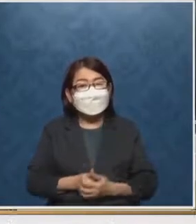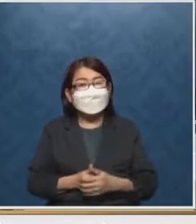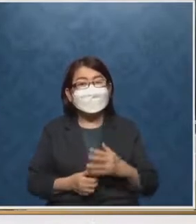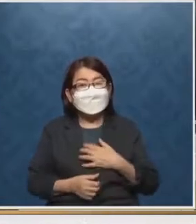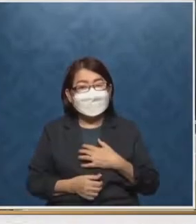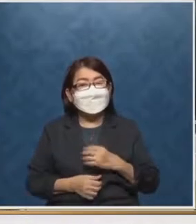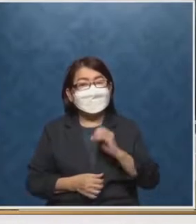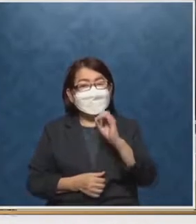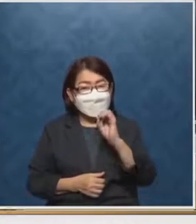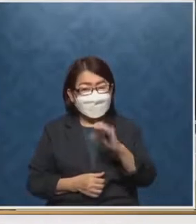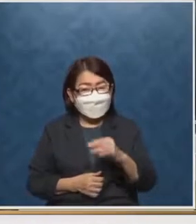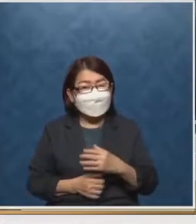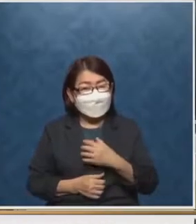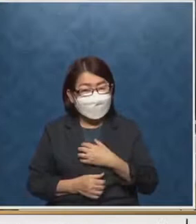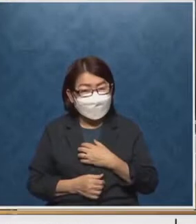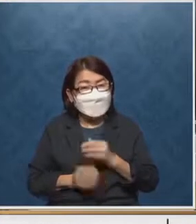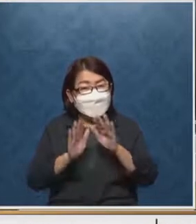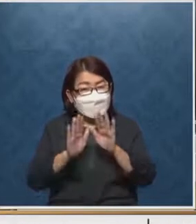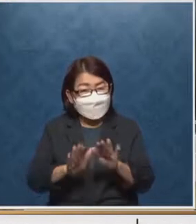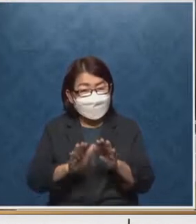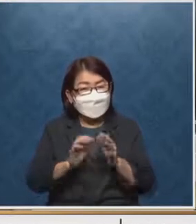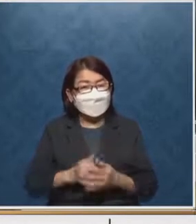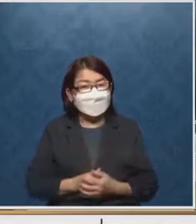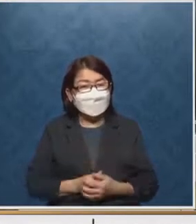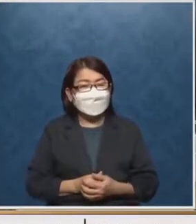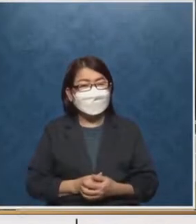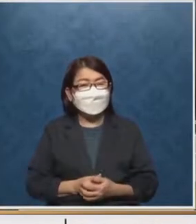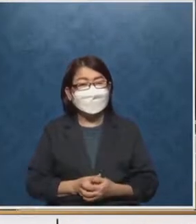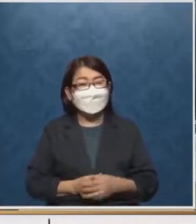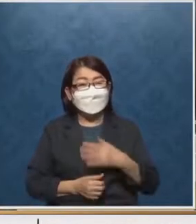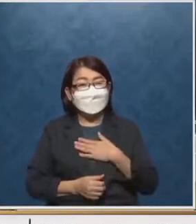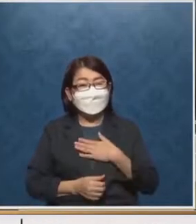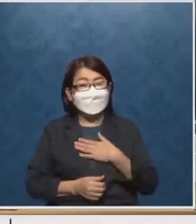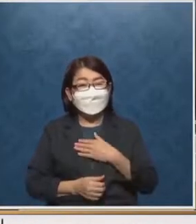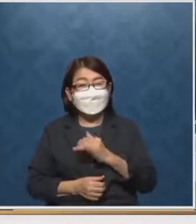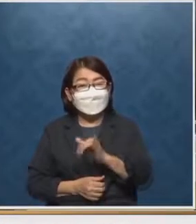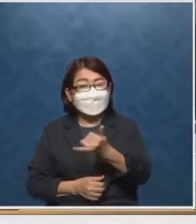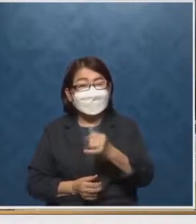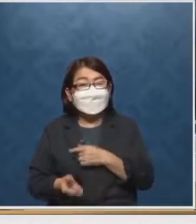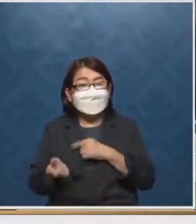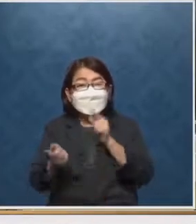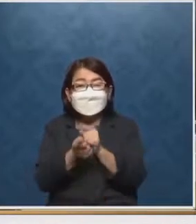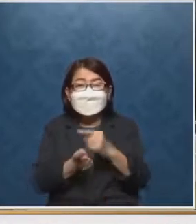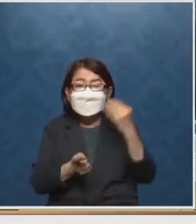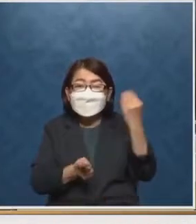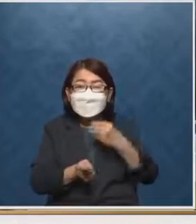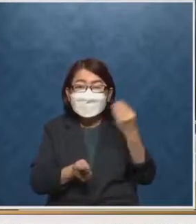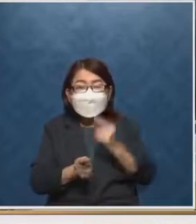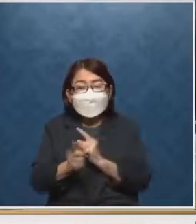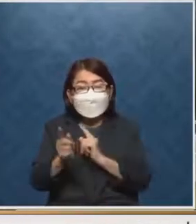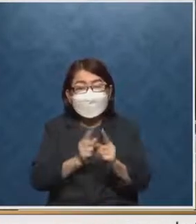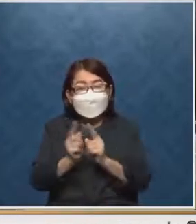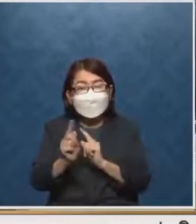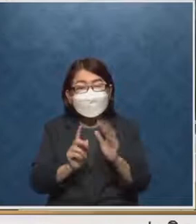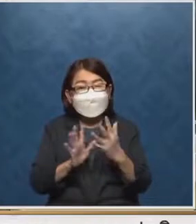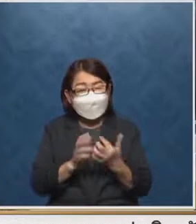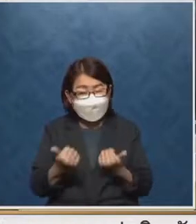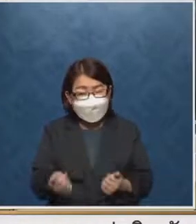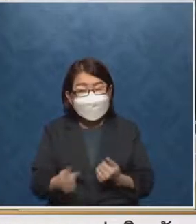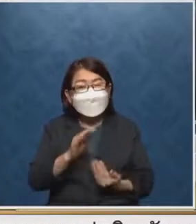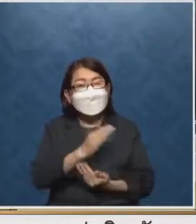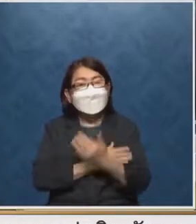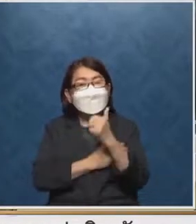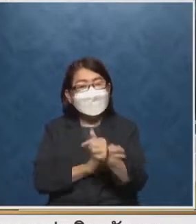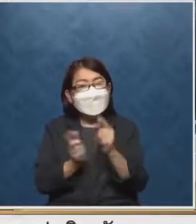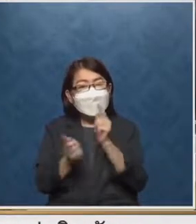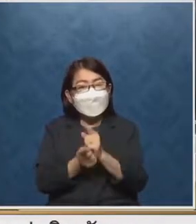อกอยากจะสื่อสารนะครับเพราะเราก็อาจจะไม่ได้มีโอกาสได้คุยกันทุกวันมีโอกาสวันนี้ได้แสดง